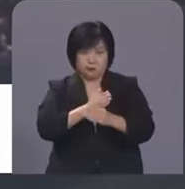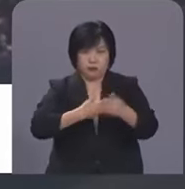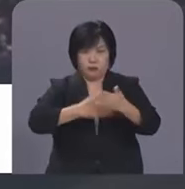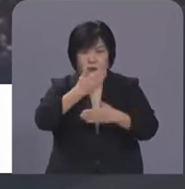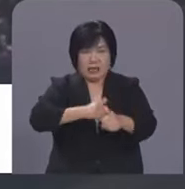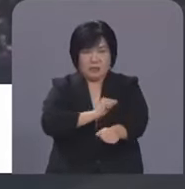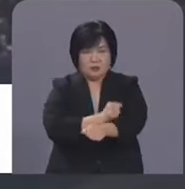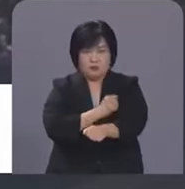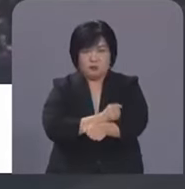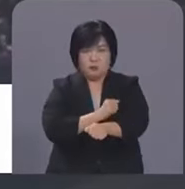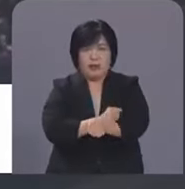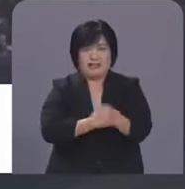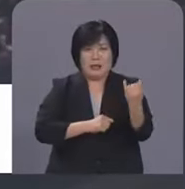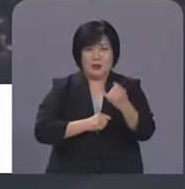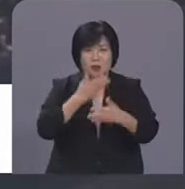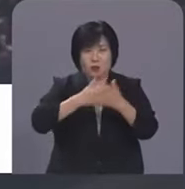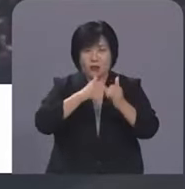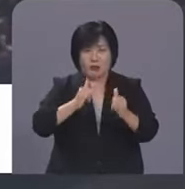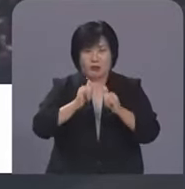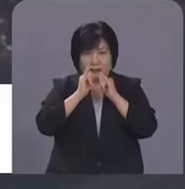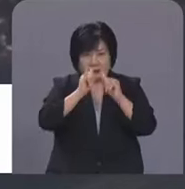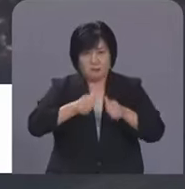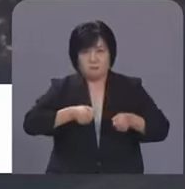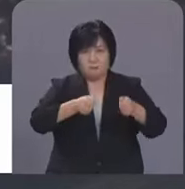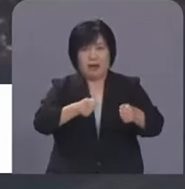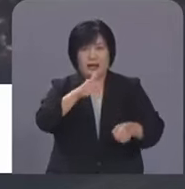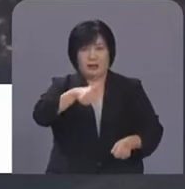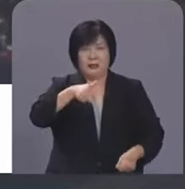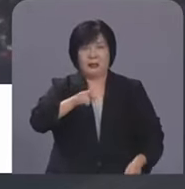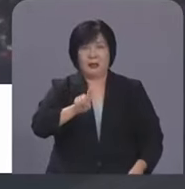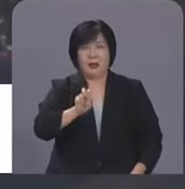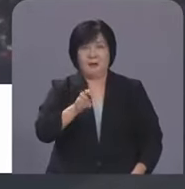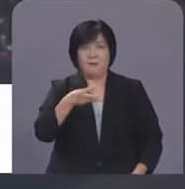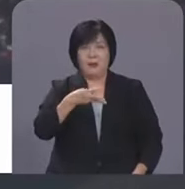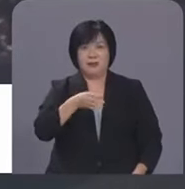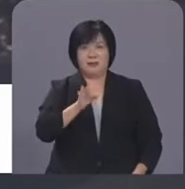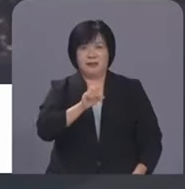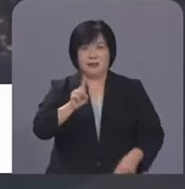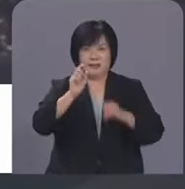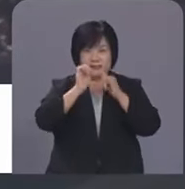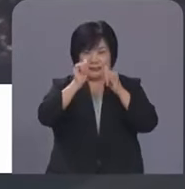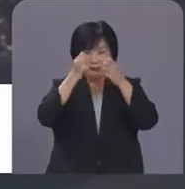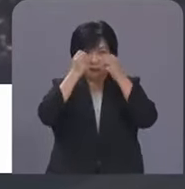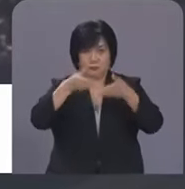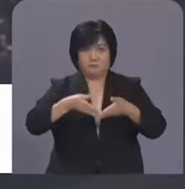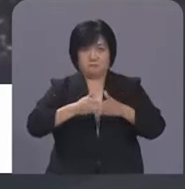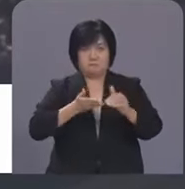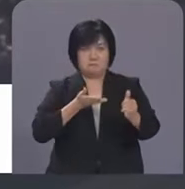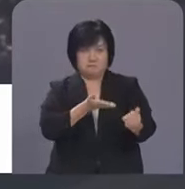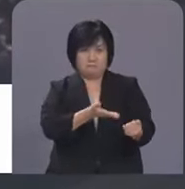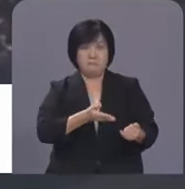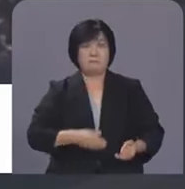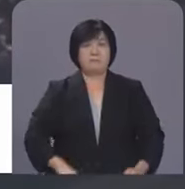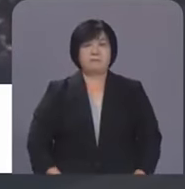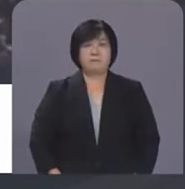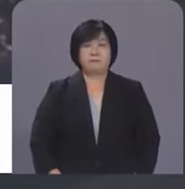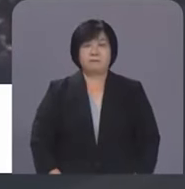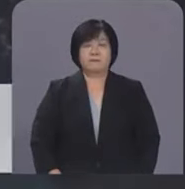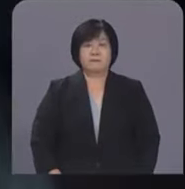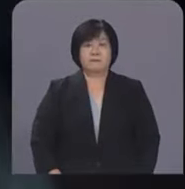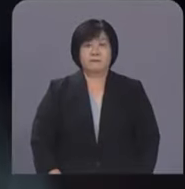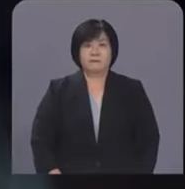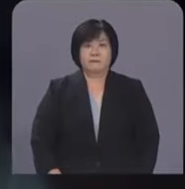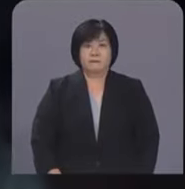크게 기여한 여성 영화인에게 수여하는 까멜리아상도 신설됐습니다. 보도에 최위지 기자입니다.